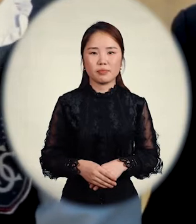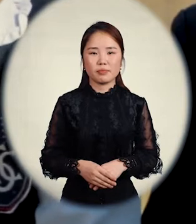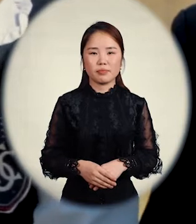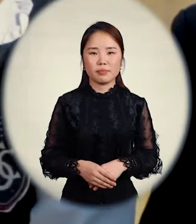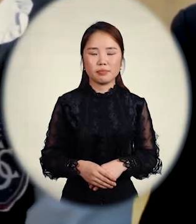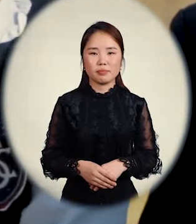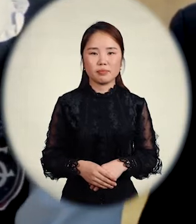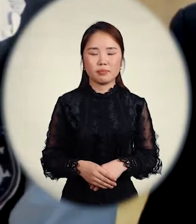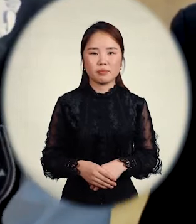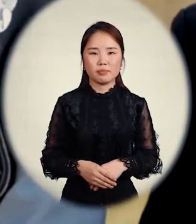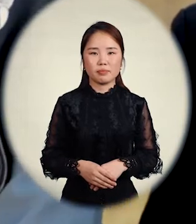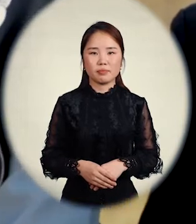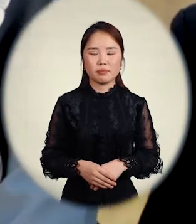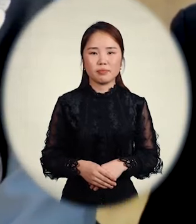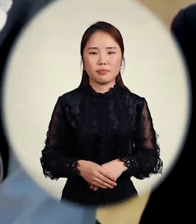бүгдө.